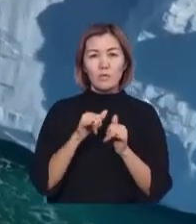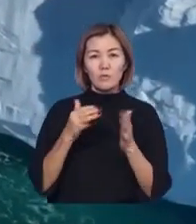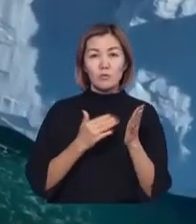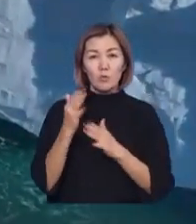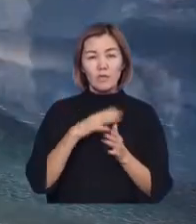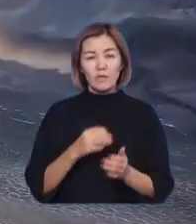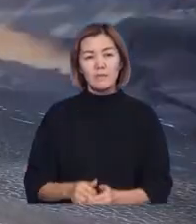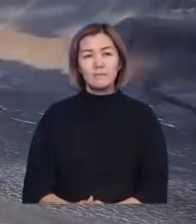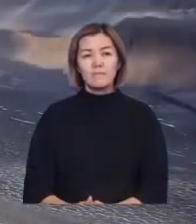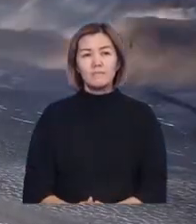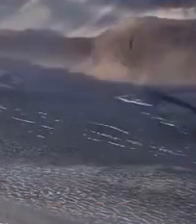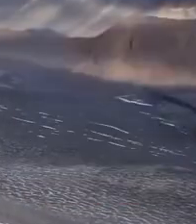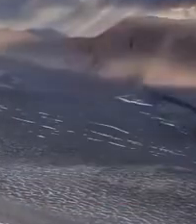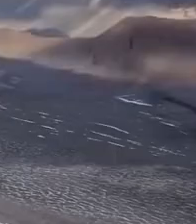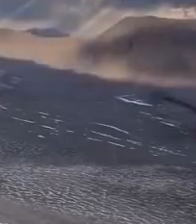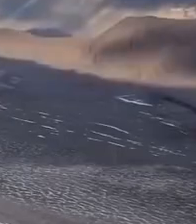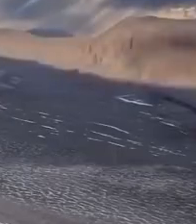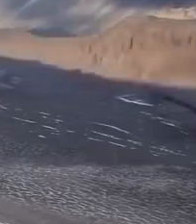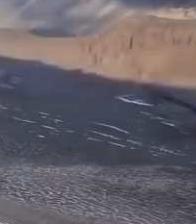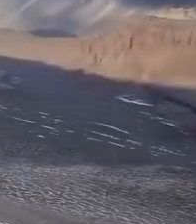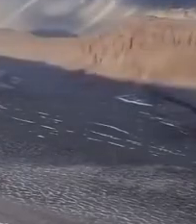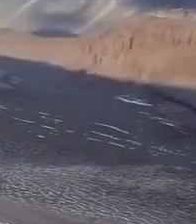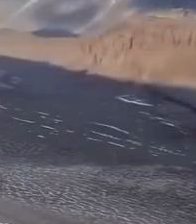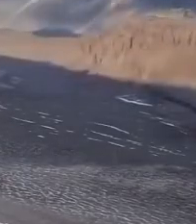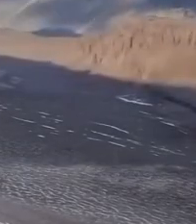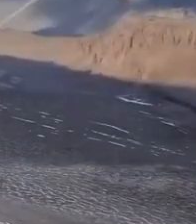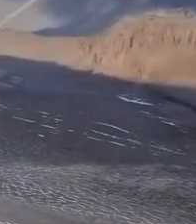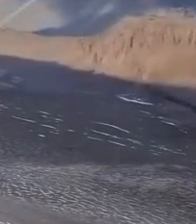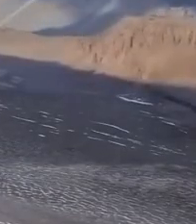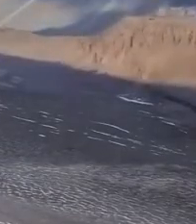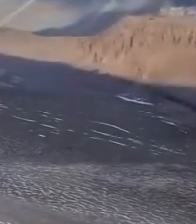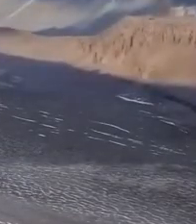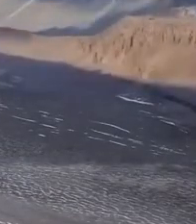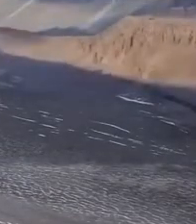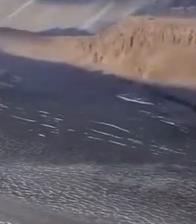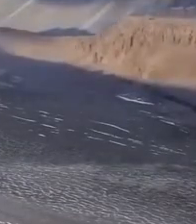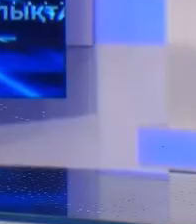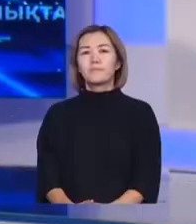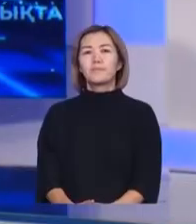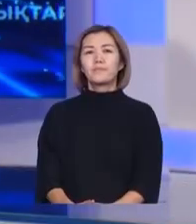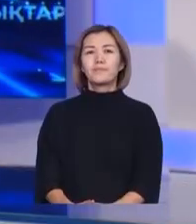жоғары. Жаһан жаңалықтарын ғаламтор желісіне дайындаған Жұлдызай Маратқызы, Жетісу телеарнасы.